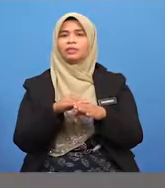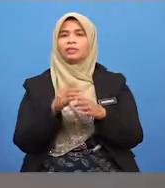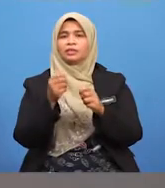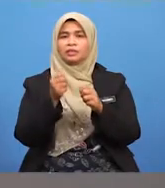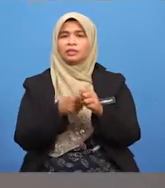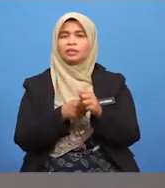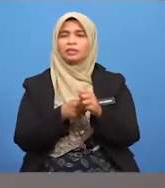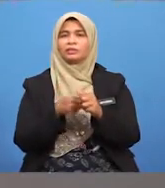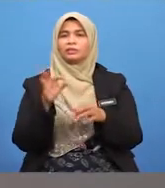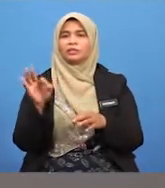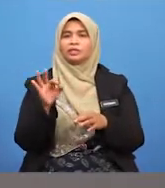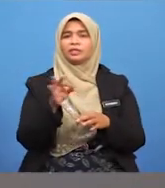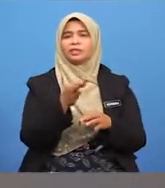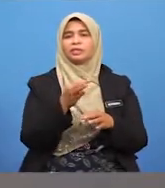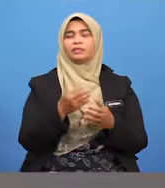jahitan